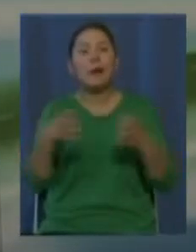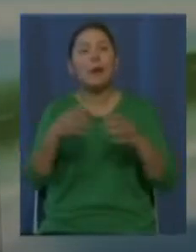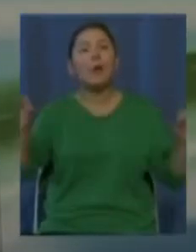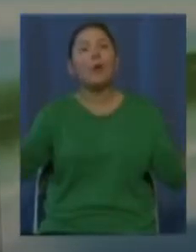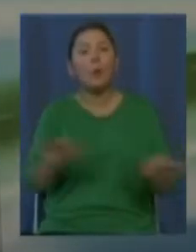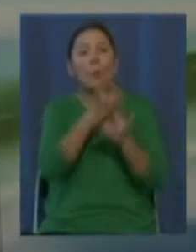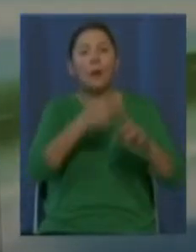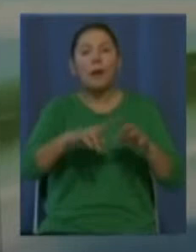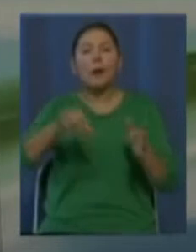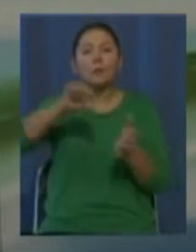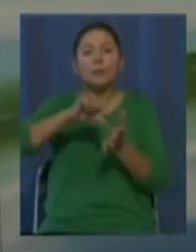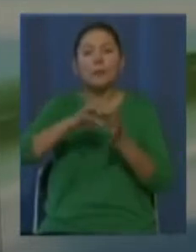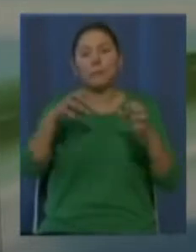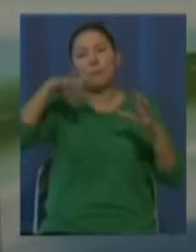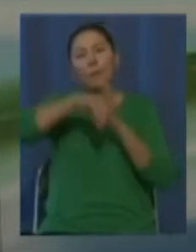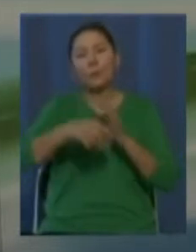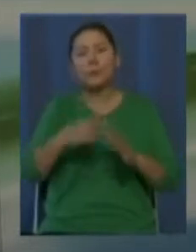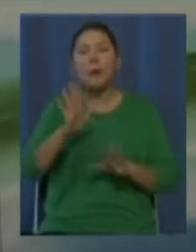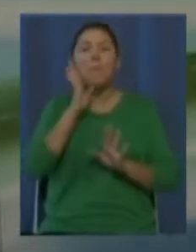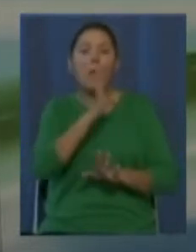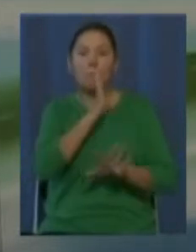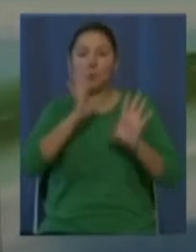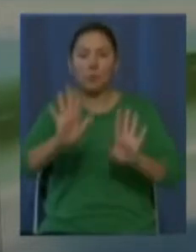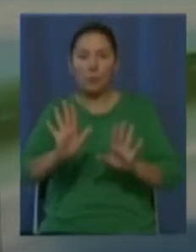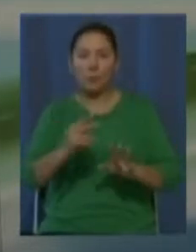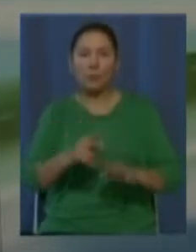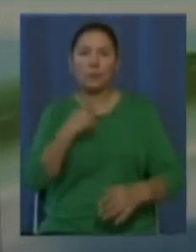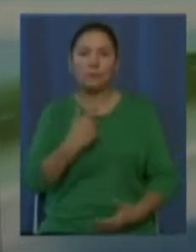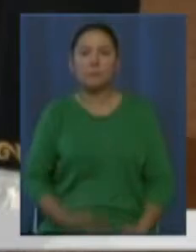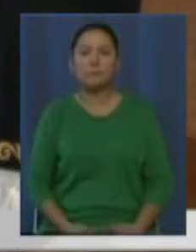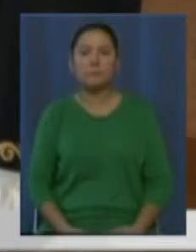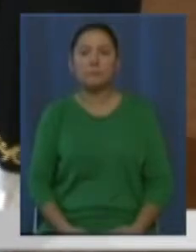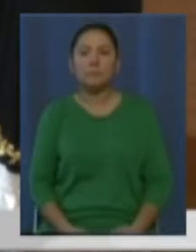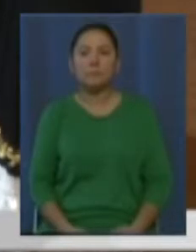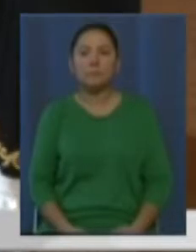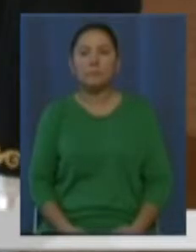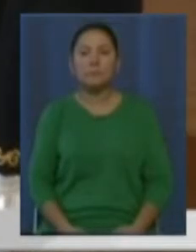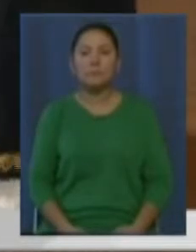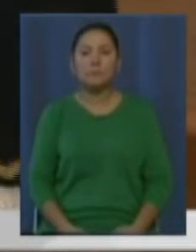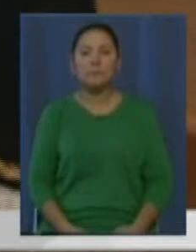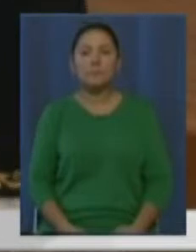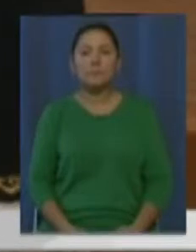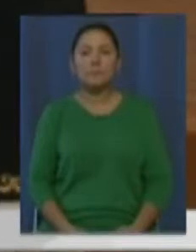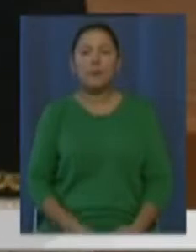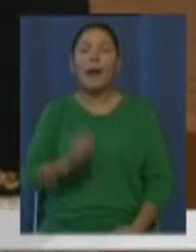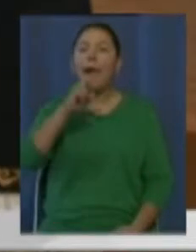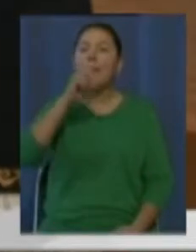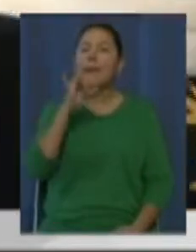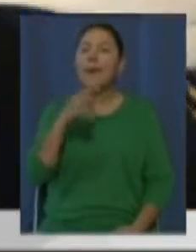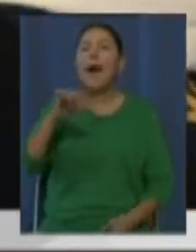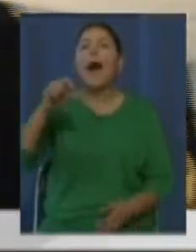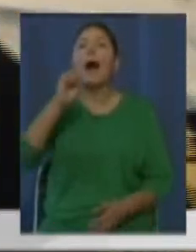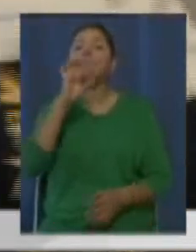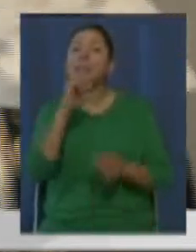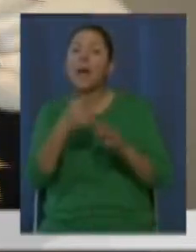ансамблінің қатысуынсыз өтпейді. Өнер ұжымы қазір ауданға тұтастай танымал. Ансамбльдің құрылуына мұрындық болған Әлия Әбділлаева